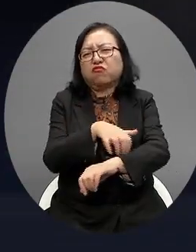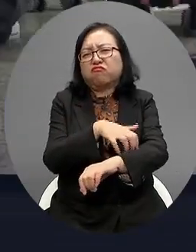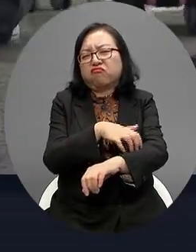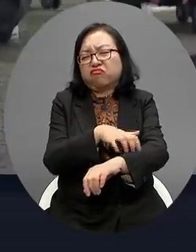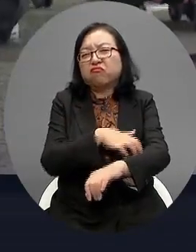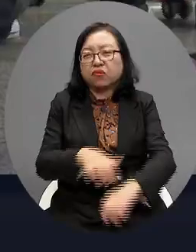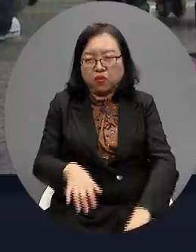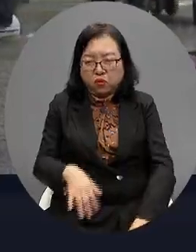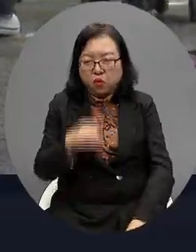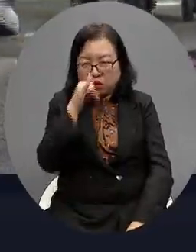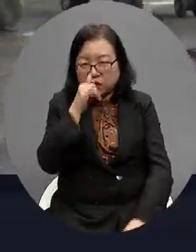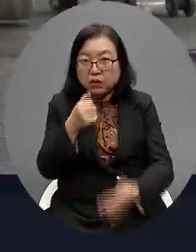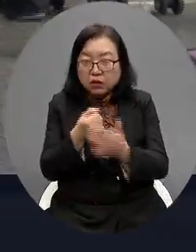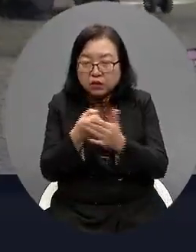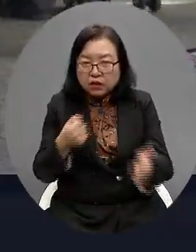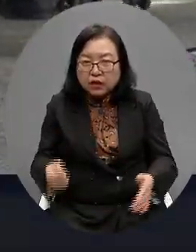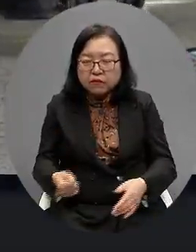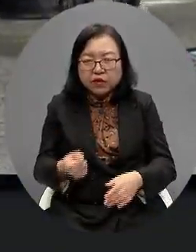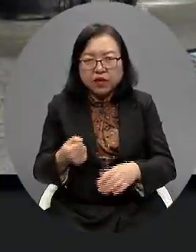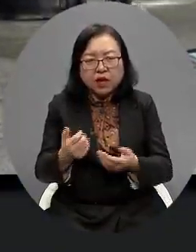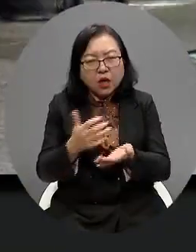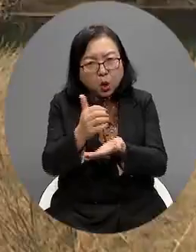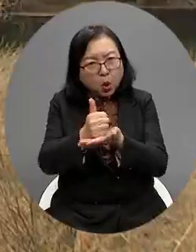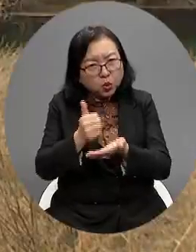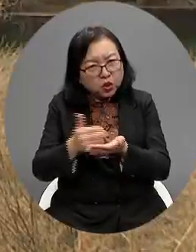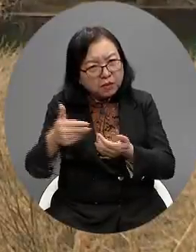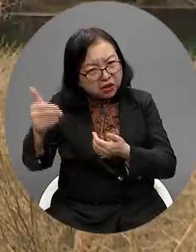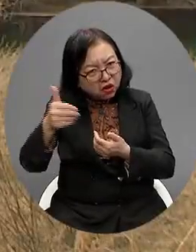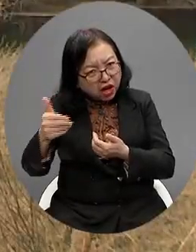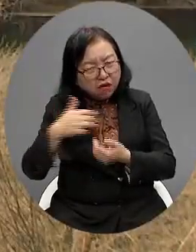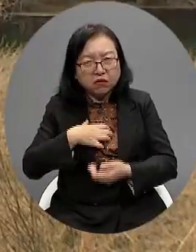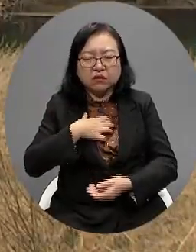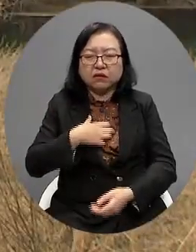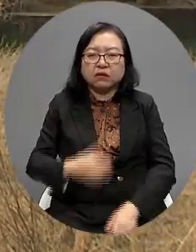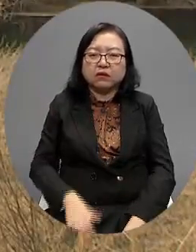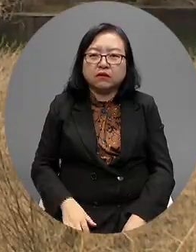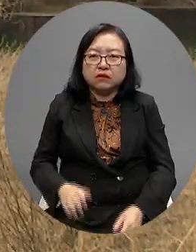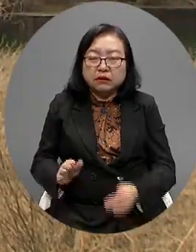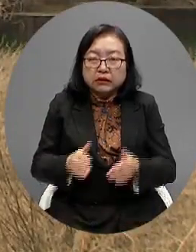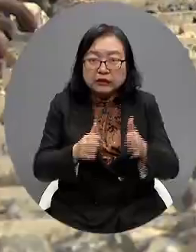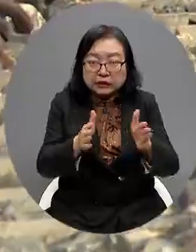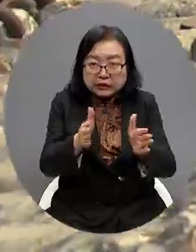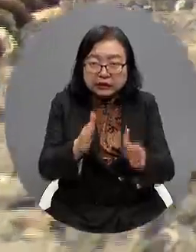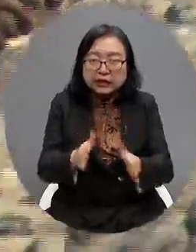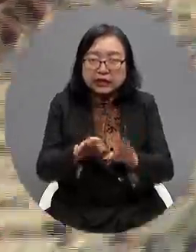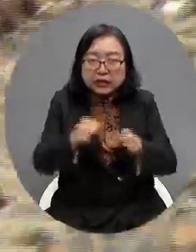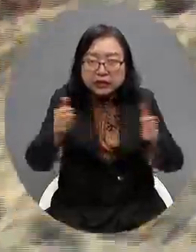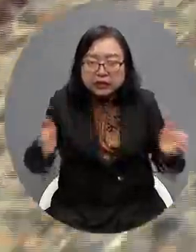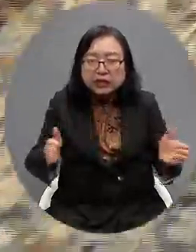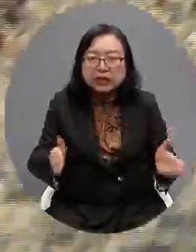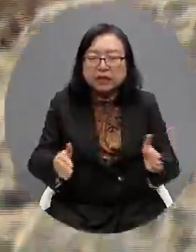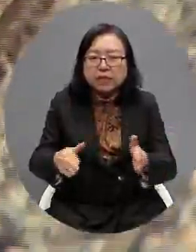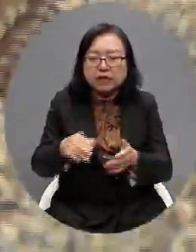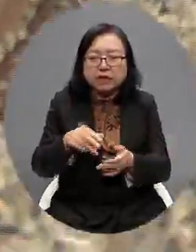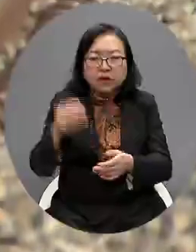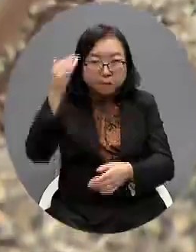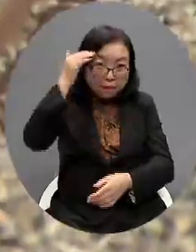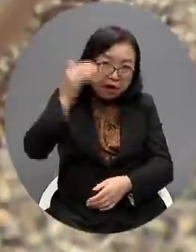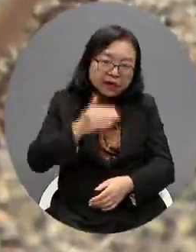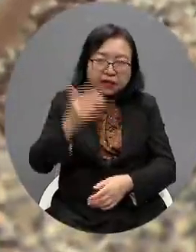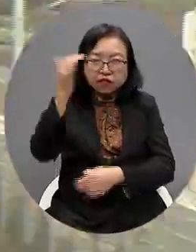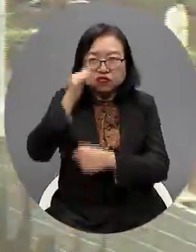다른 곳으로 또 승객을 뺏길 수 있기 때문에. 활주로 확충의 걸림돌인 충북선 철길은 현재 진행